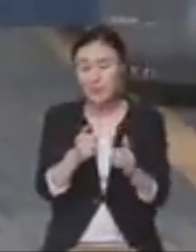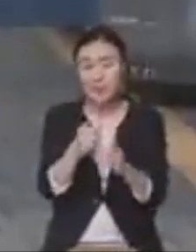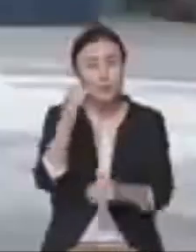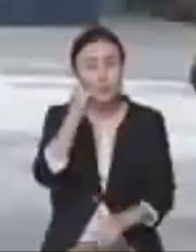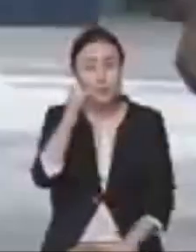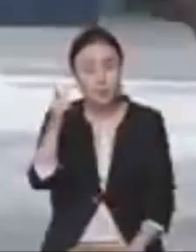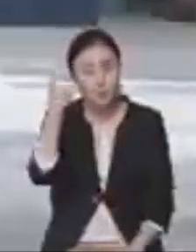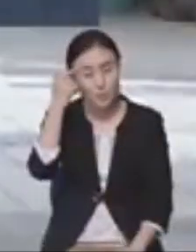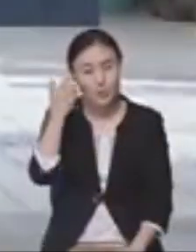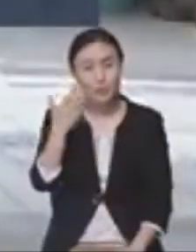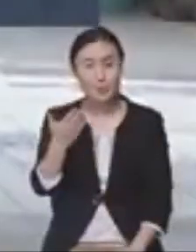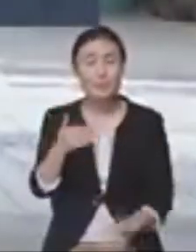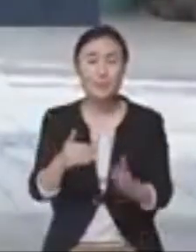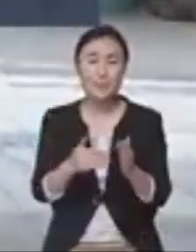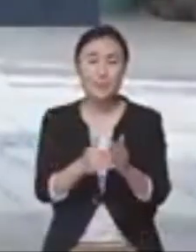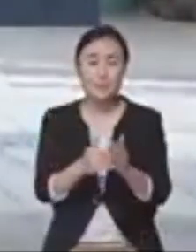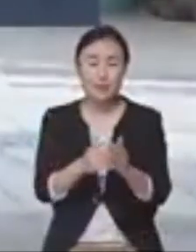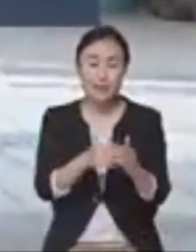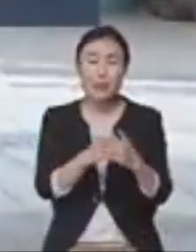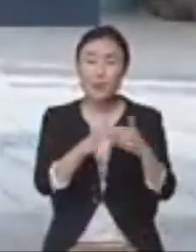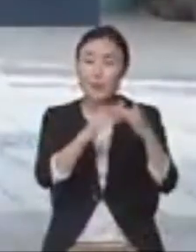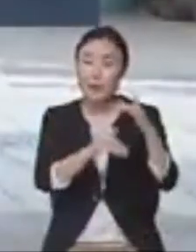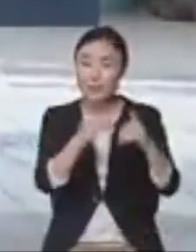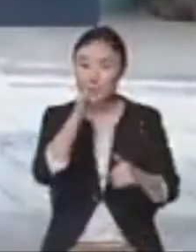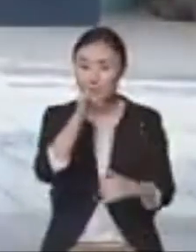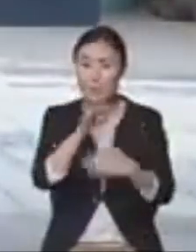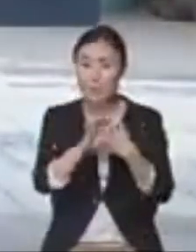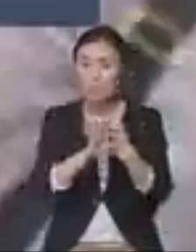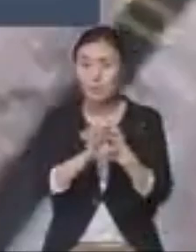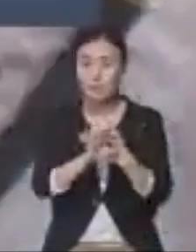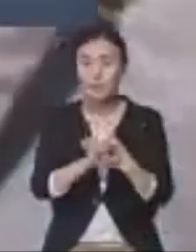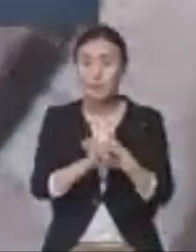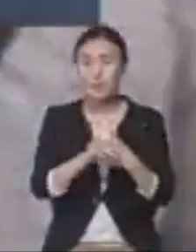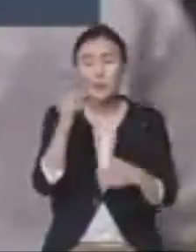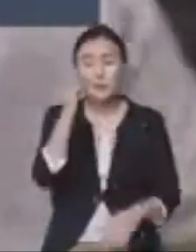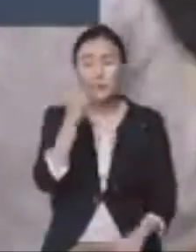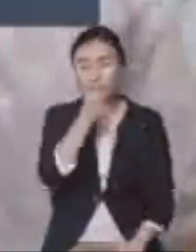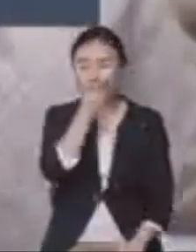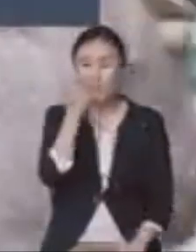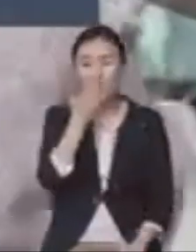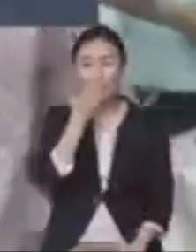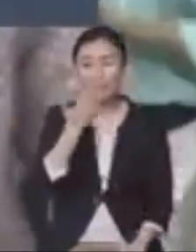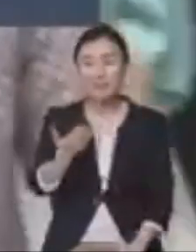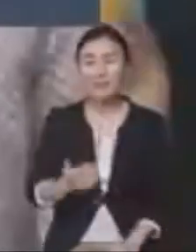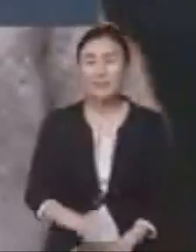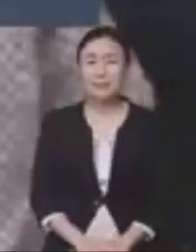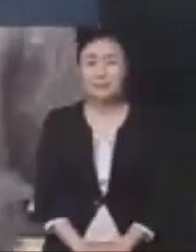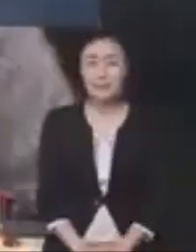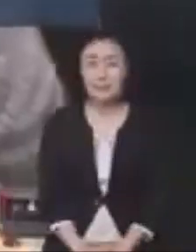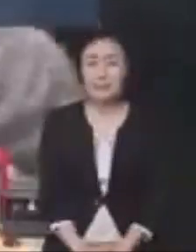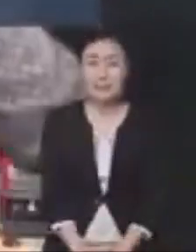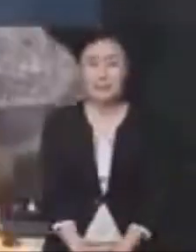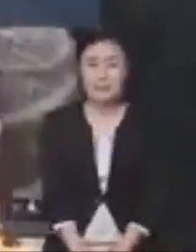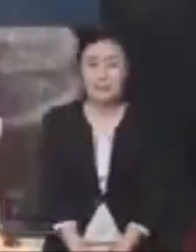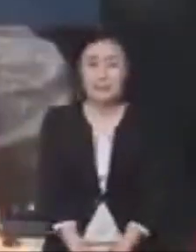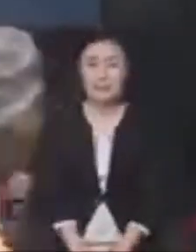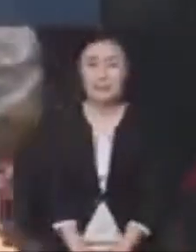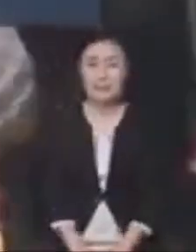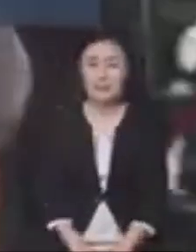자동응답 방식으로 조사했으며 자세한 내용은 KBC 홈페이지에서 확인할 수 있습니다 KBC 고울입니다